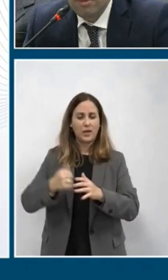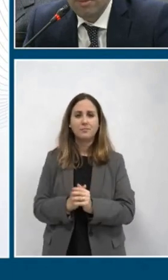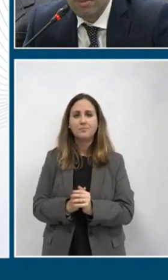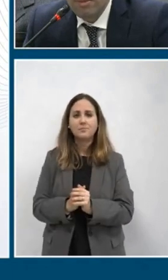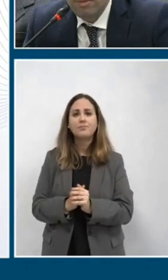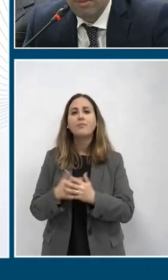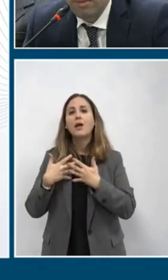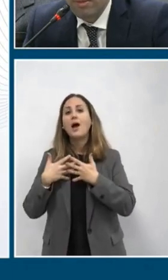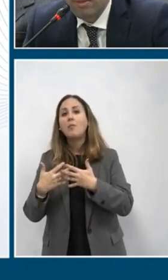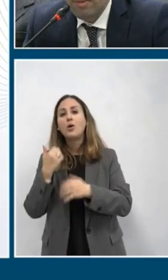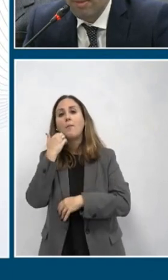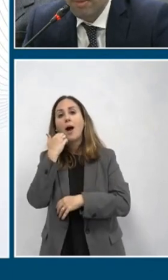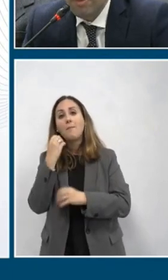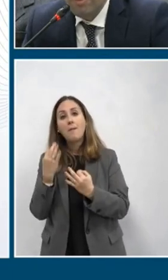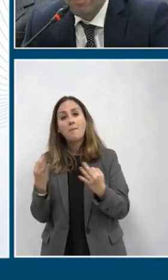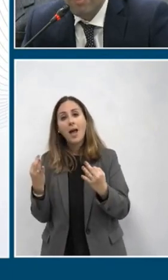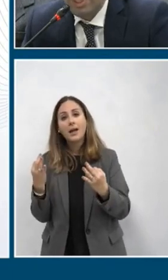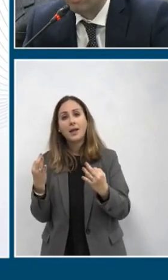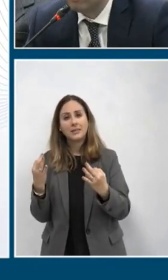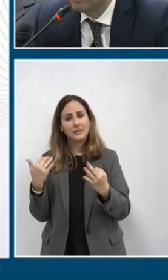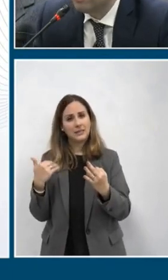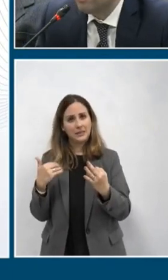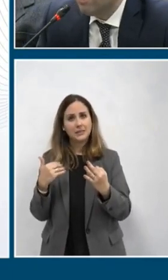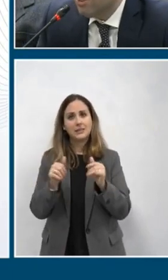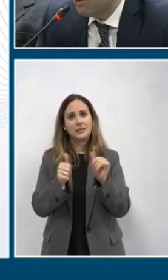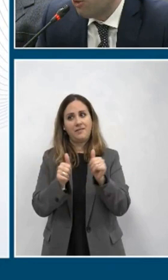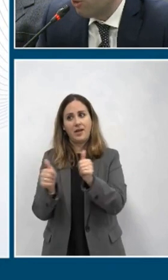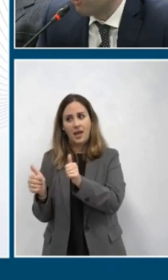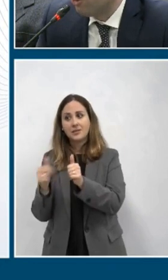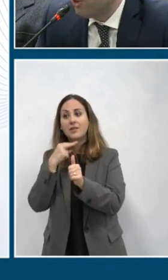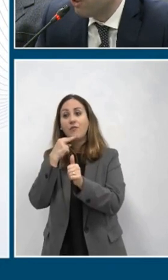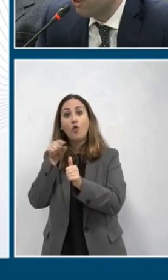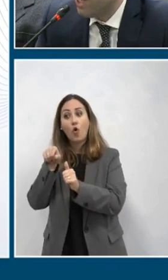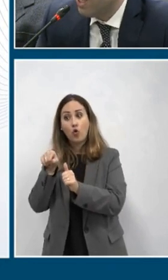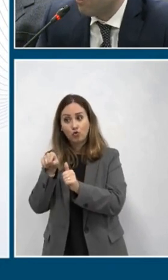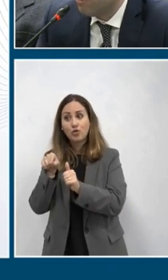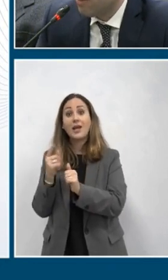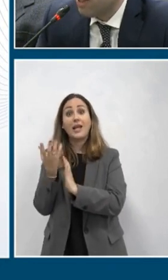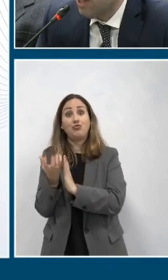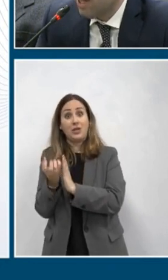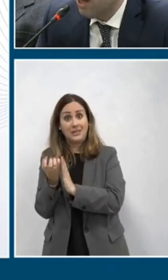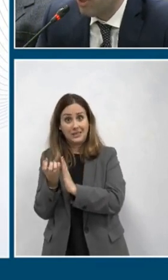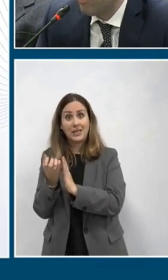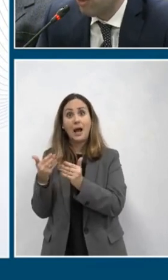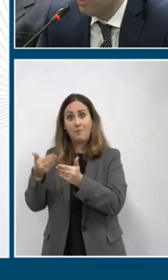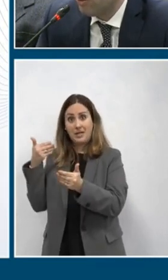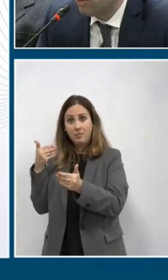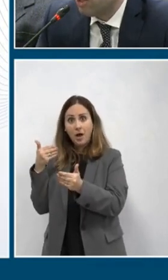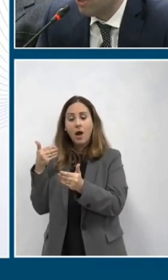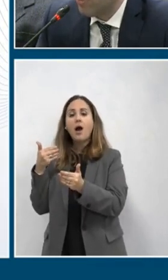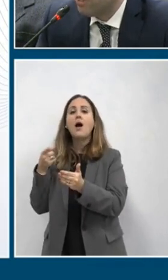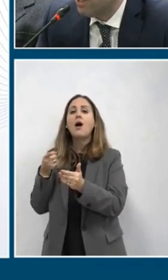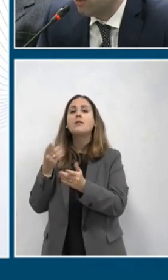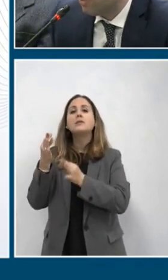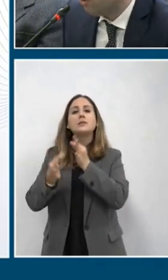l'amore della mamma Ecco concludo con questo che le prime volte